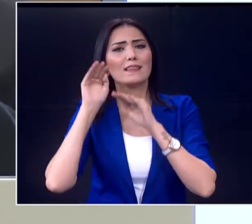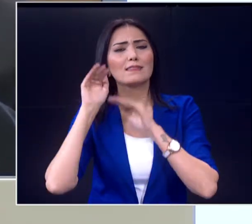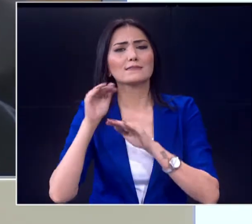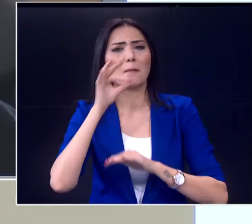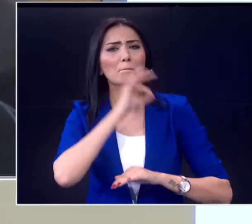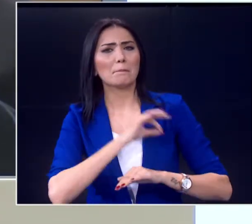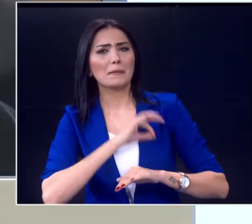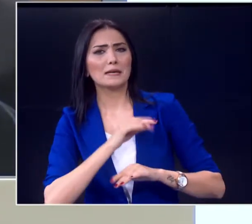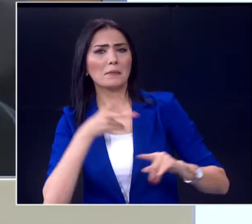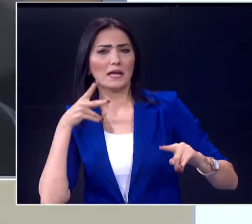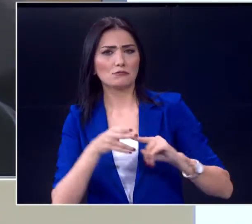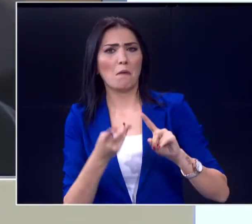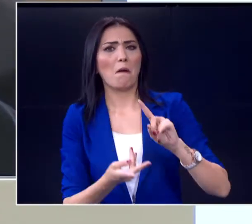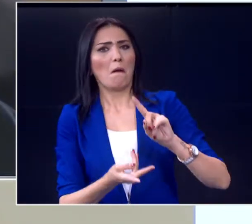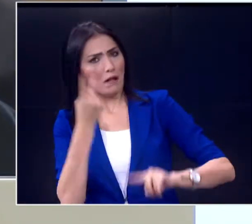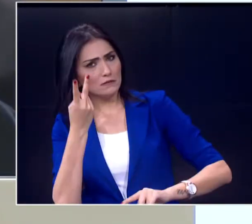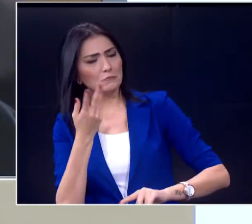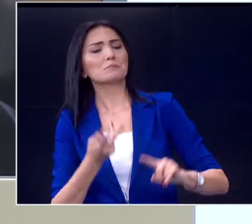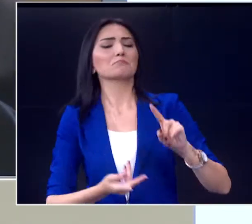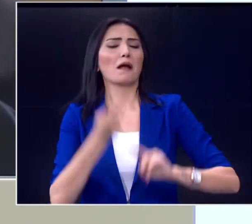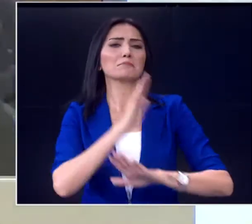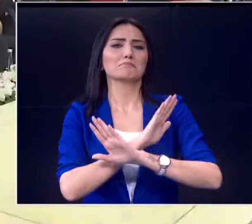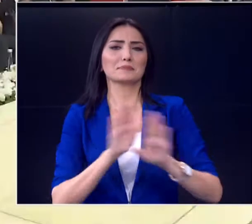kesiliyordu. Kaldırdık mı? Kaldırdık.